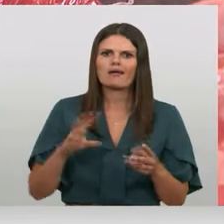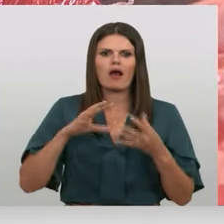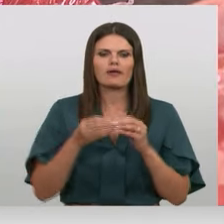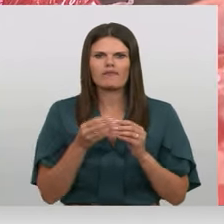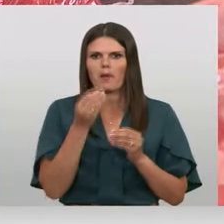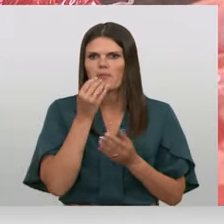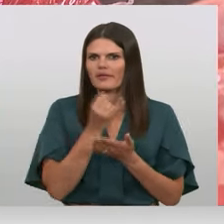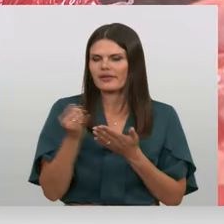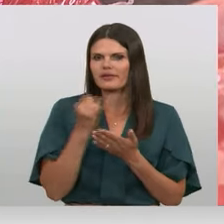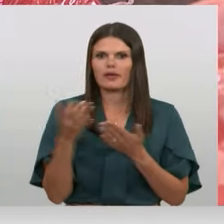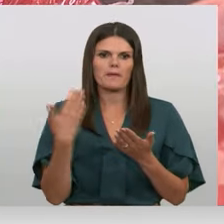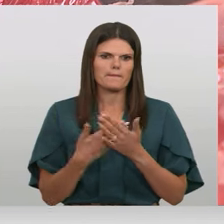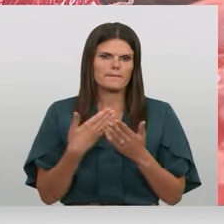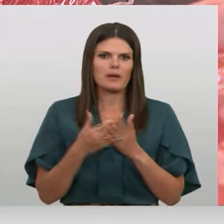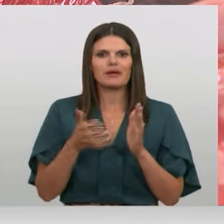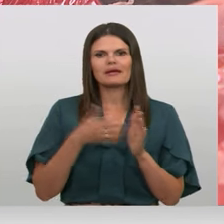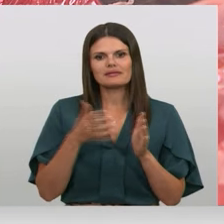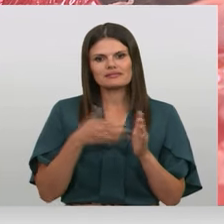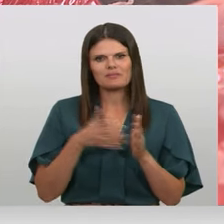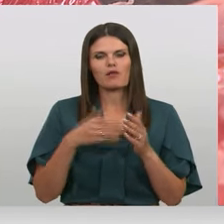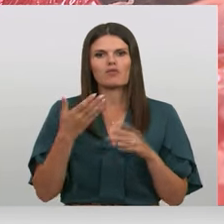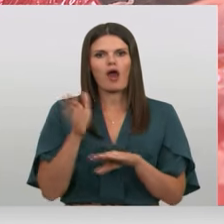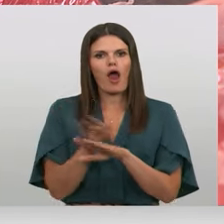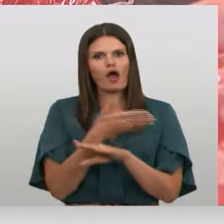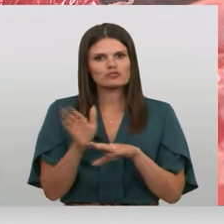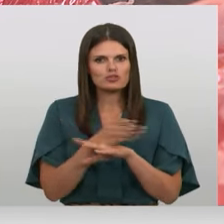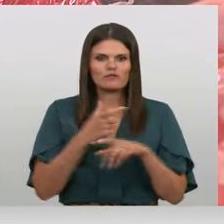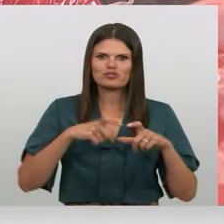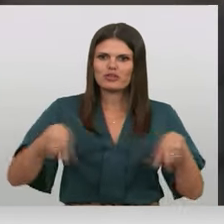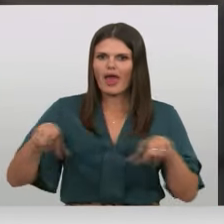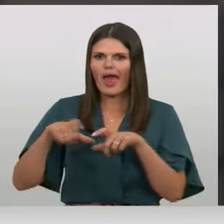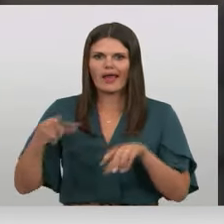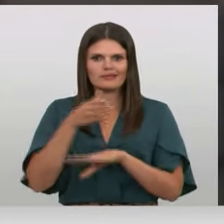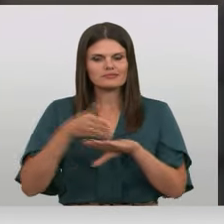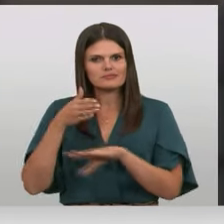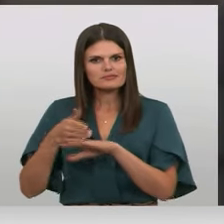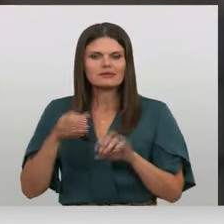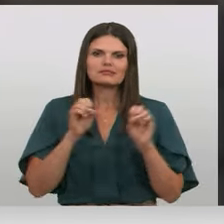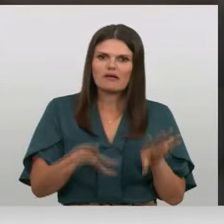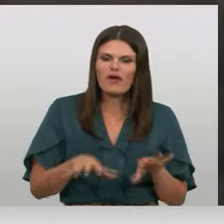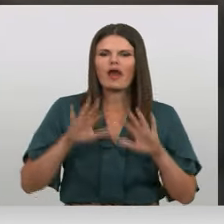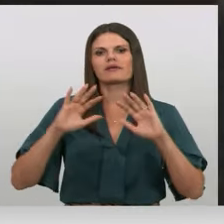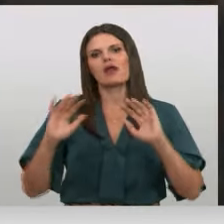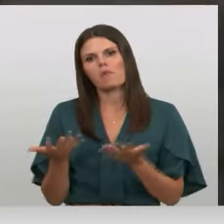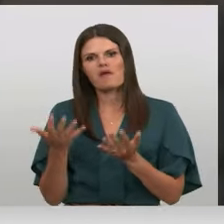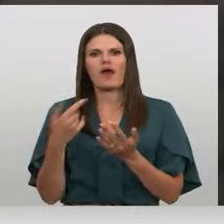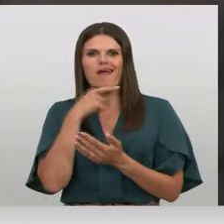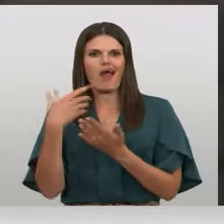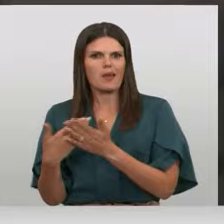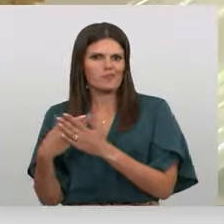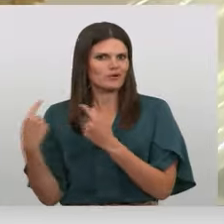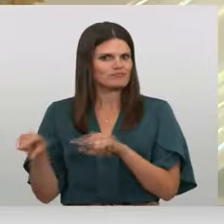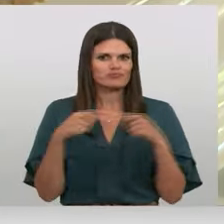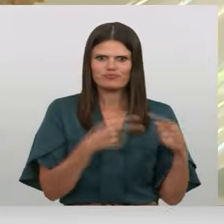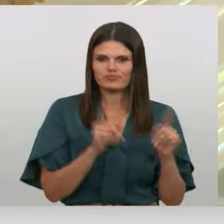higiēnu. Piemēram, izmantot atsevišķus griešanas dēlīšus svaigiem un jēliem produktiem, mazgāt rokas pēc veikala apmeklējuma vai gatavu